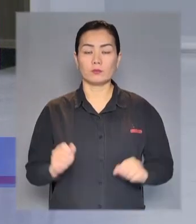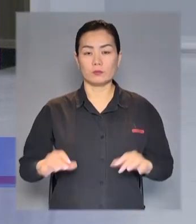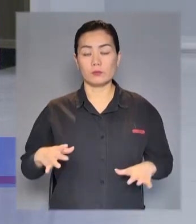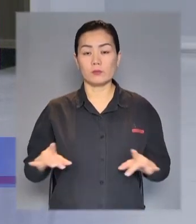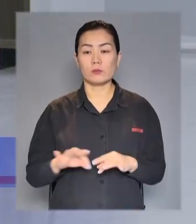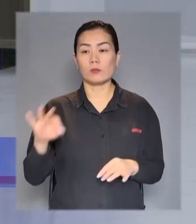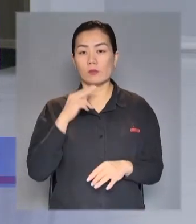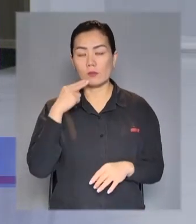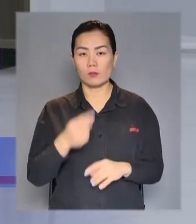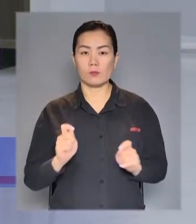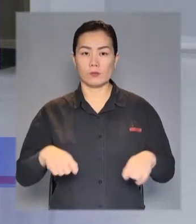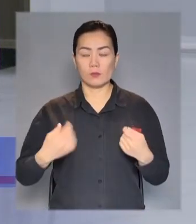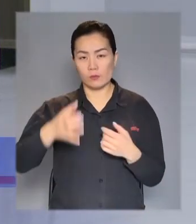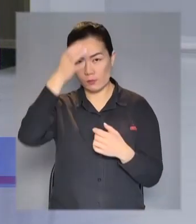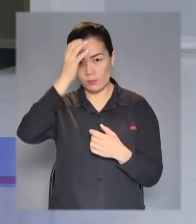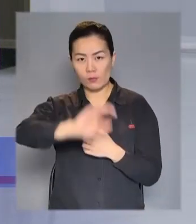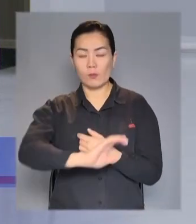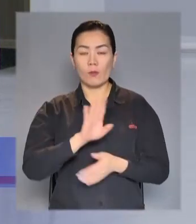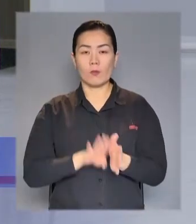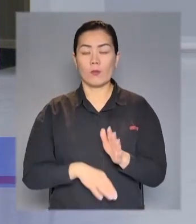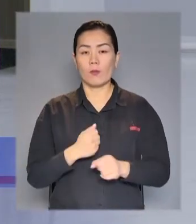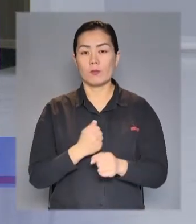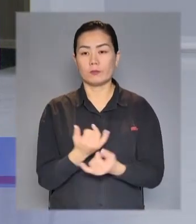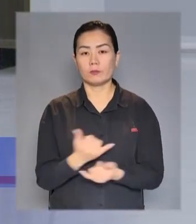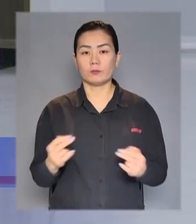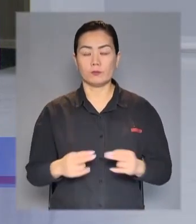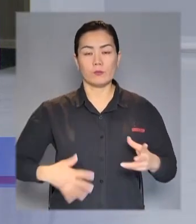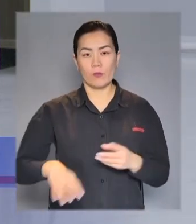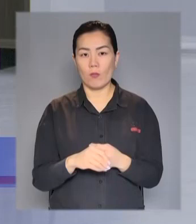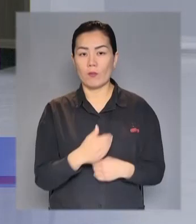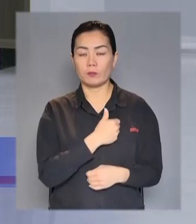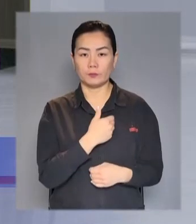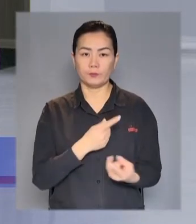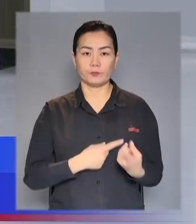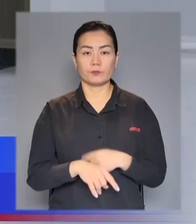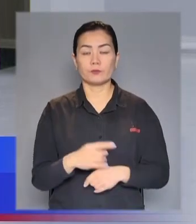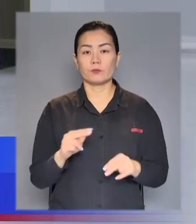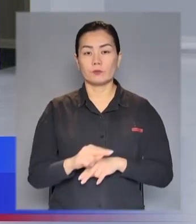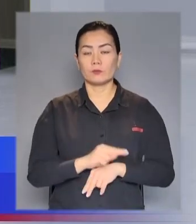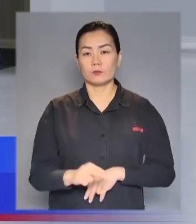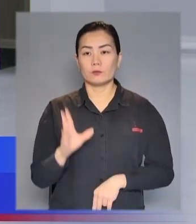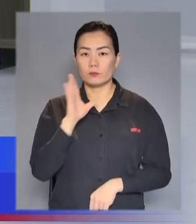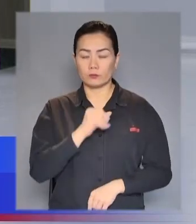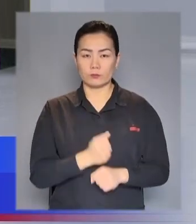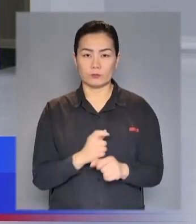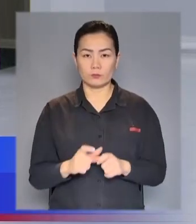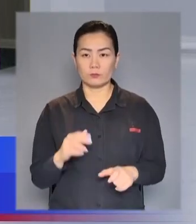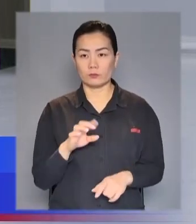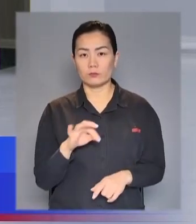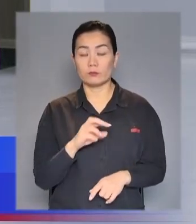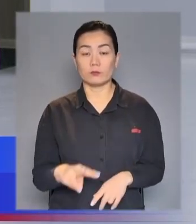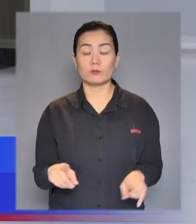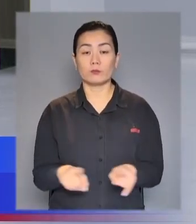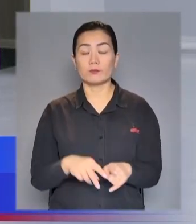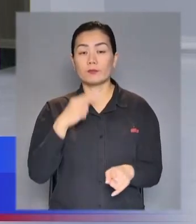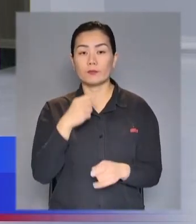Невозможно говорить о качестве передаваемых знаний без ментального благополучия педагога. Мы хотим, чтобы наши ученики преуспели в сети школ Бином.